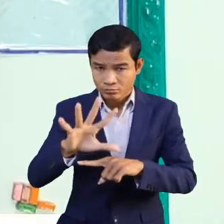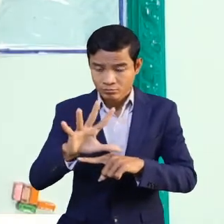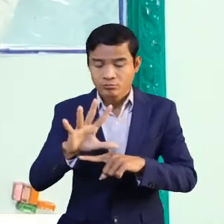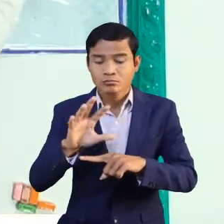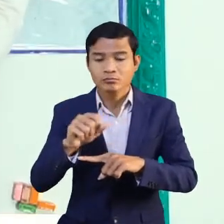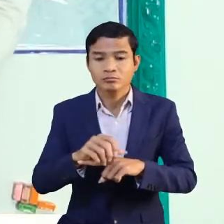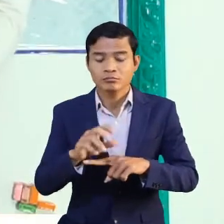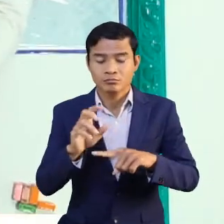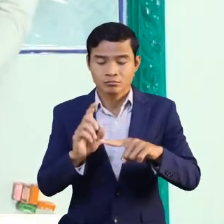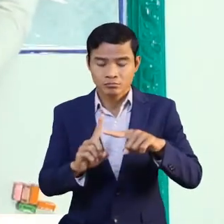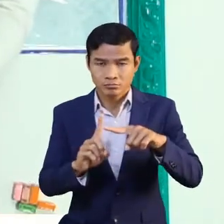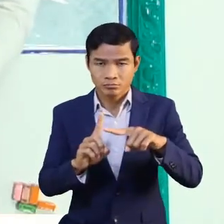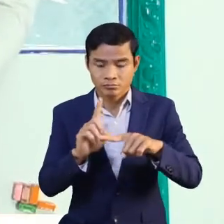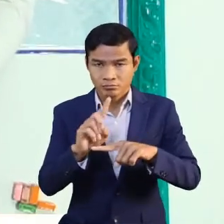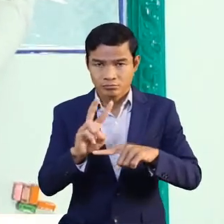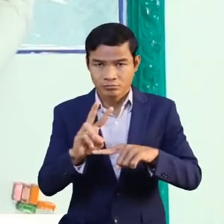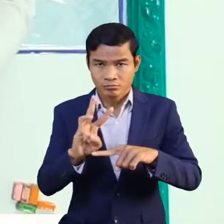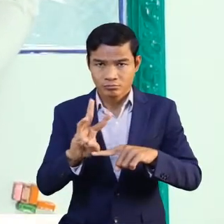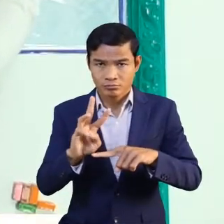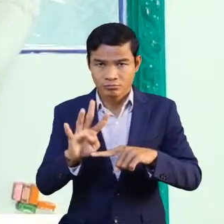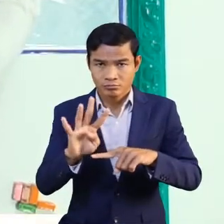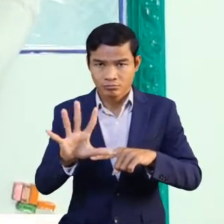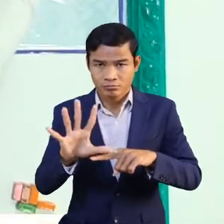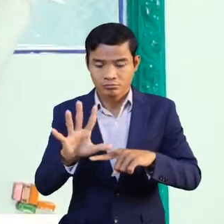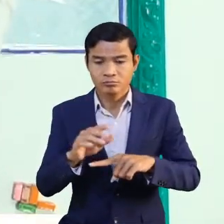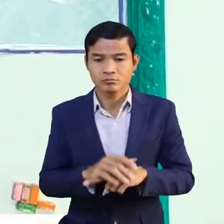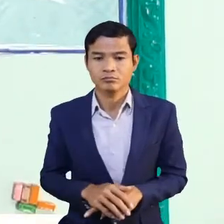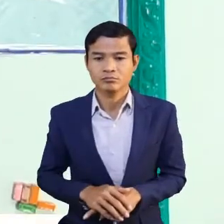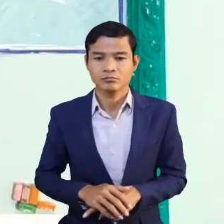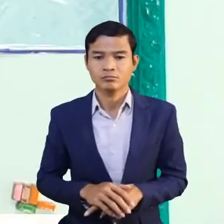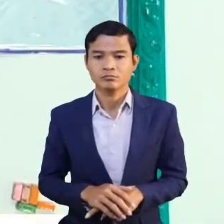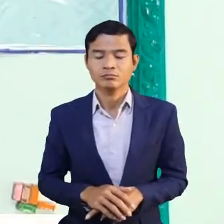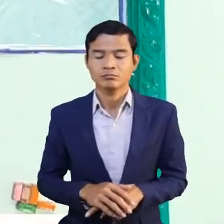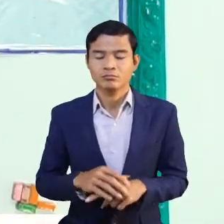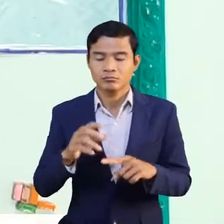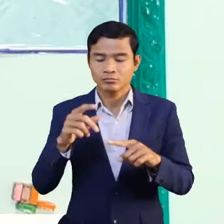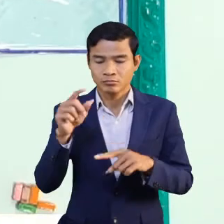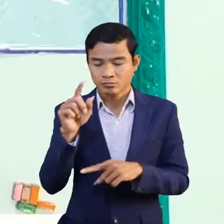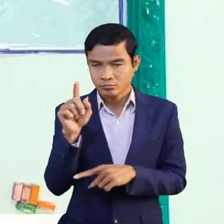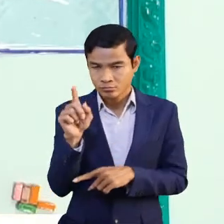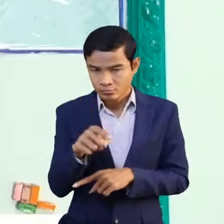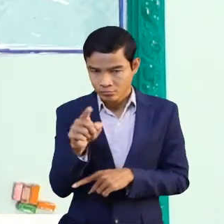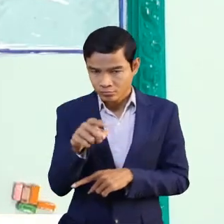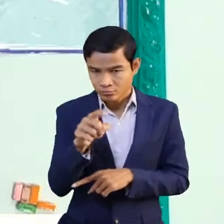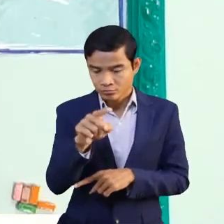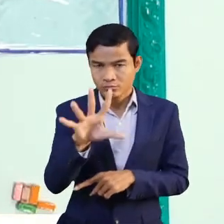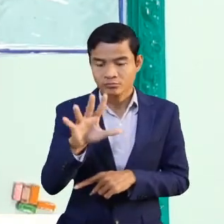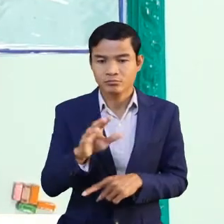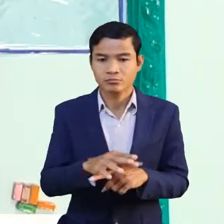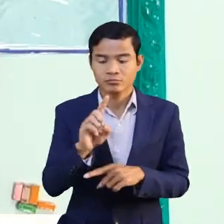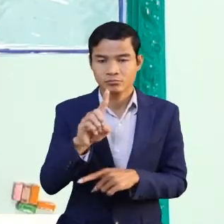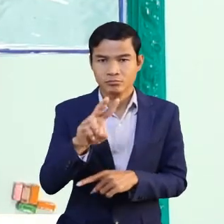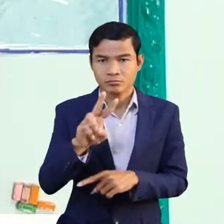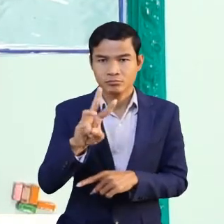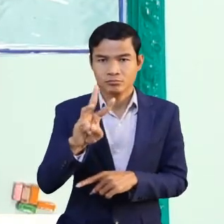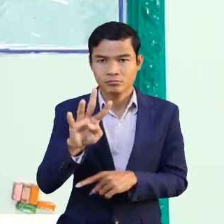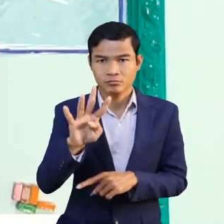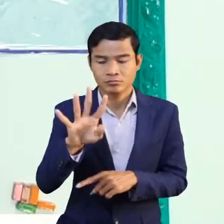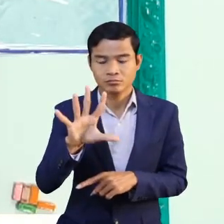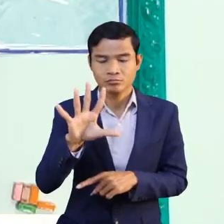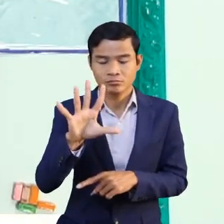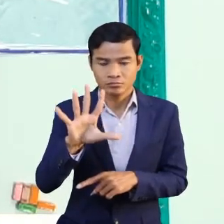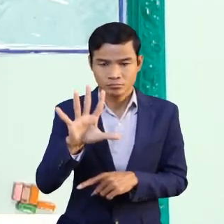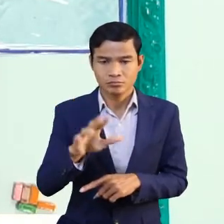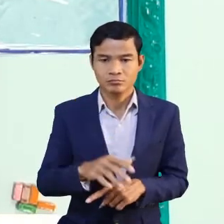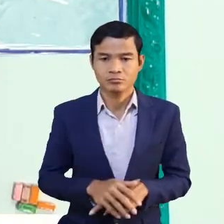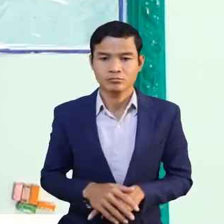ណា1 2 3 4 5ចាអញ្ចឹងទៅឆោតខាងលើ5ដូចគ្នា1 2